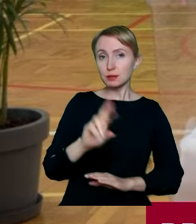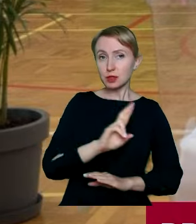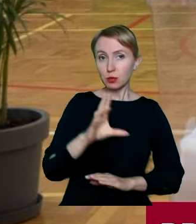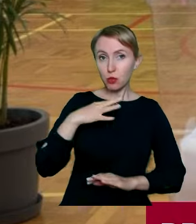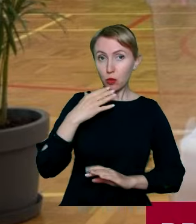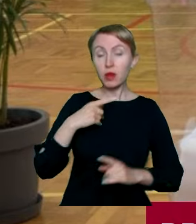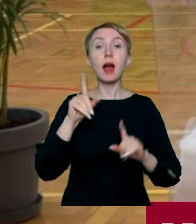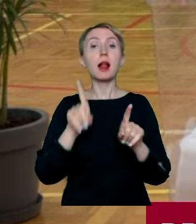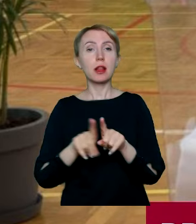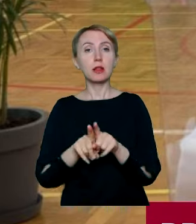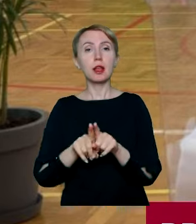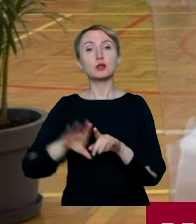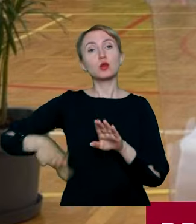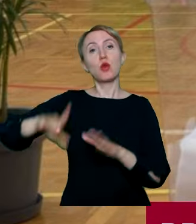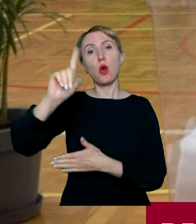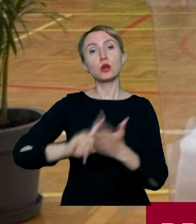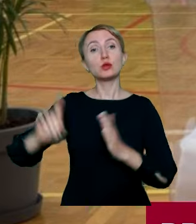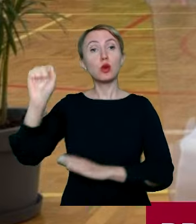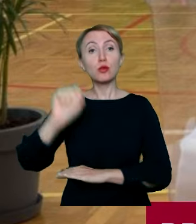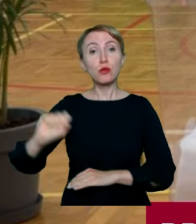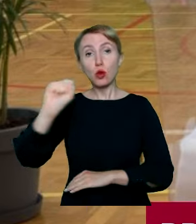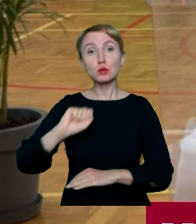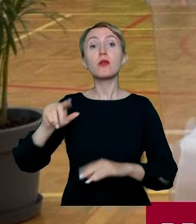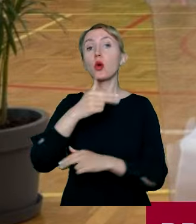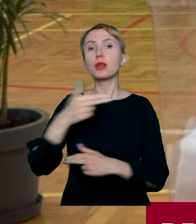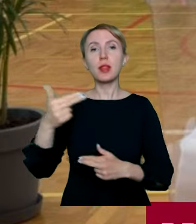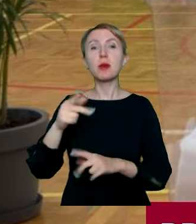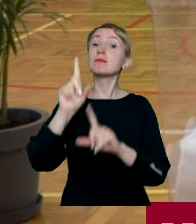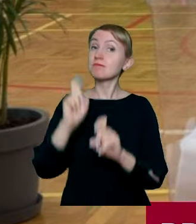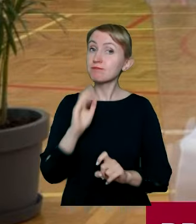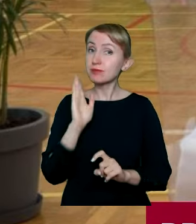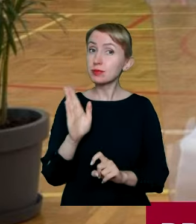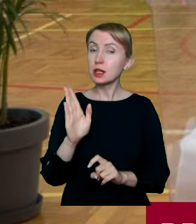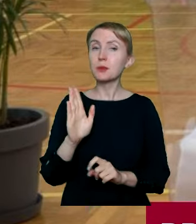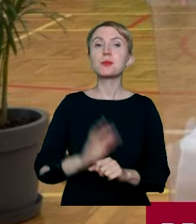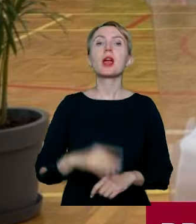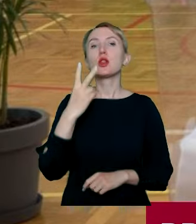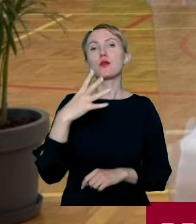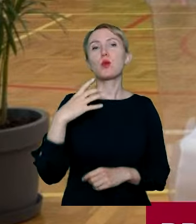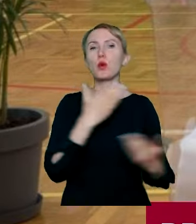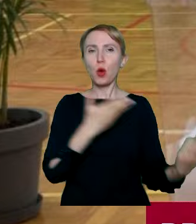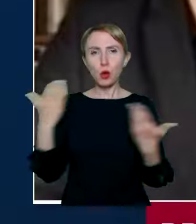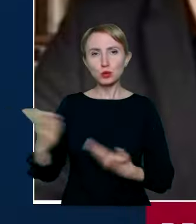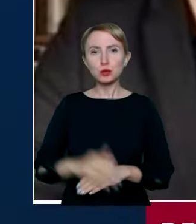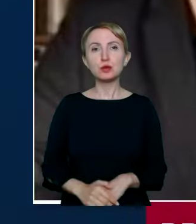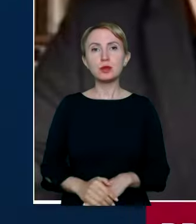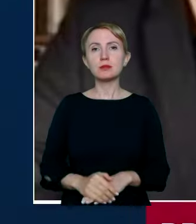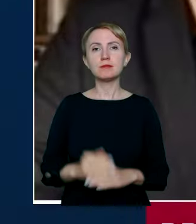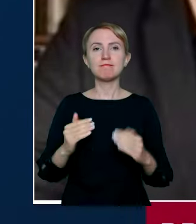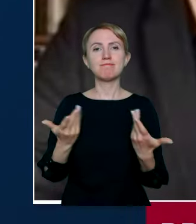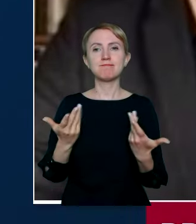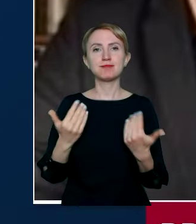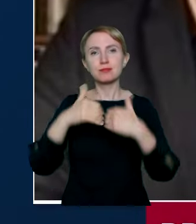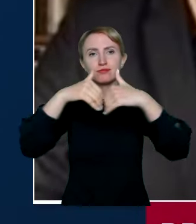ale też Dolny Śląsk i Wrocław. Od tego tematu pewnie zaczniemy. Dwóch gości z dwóch krańców, można